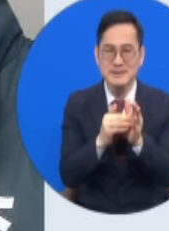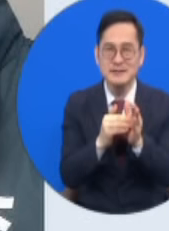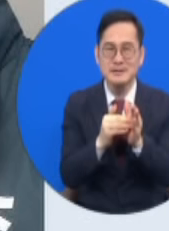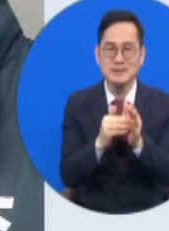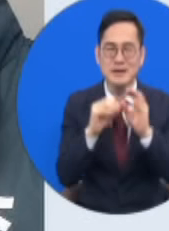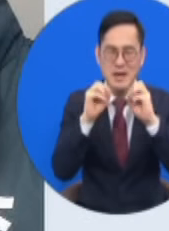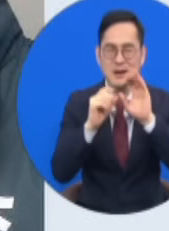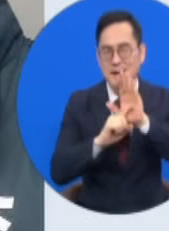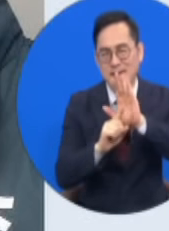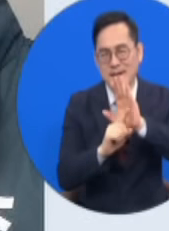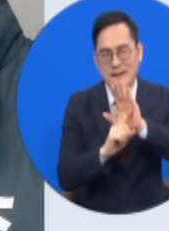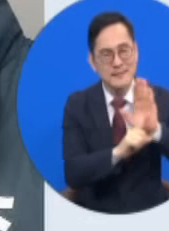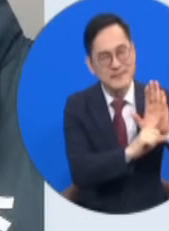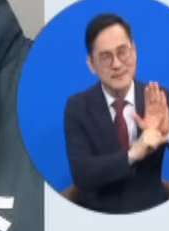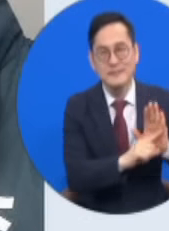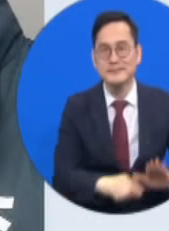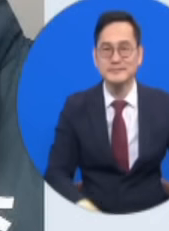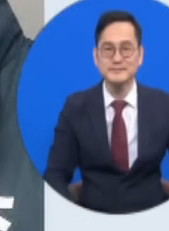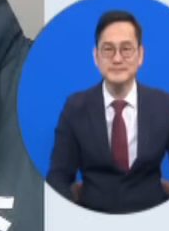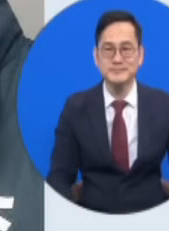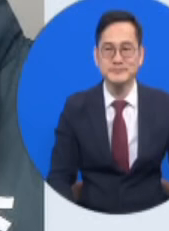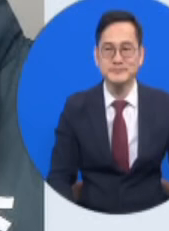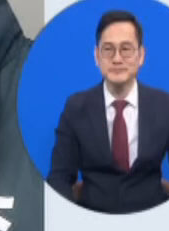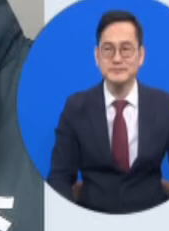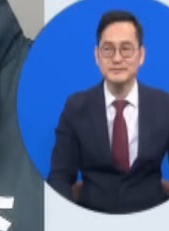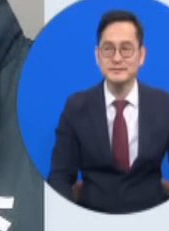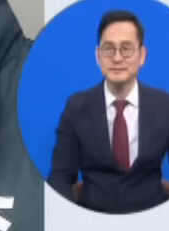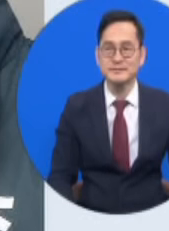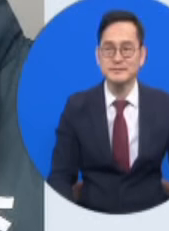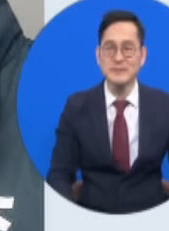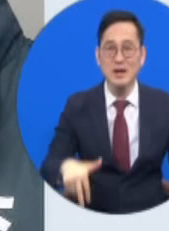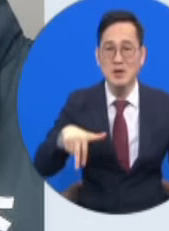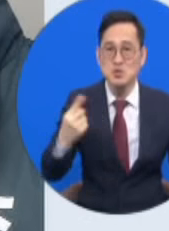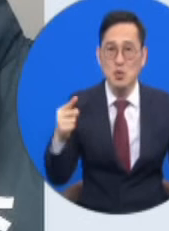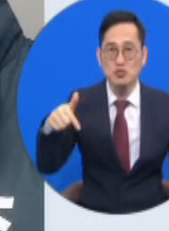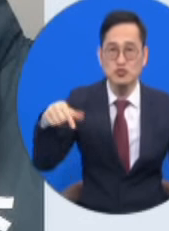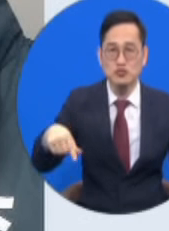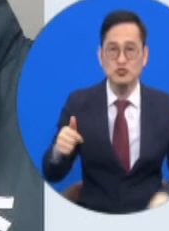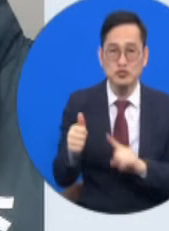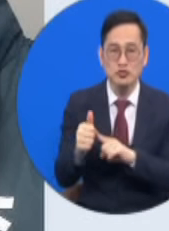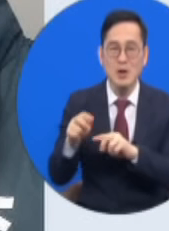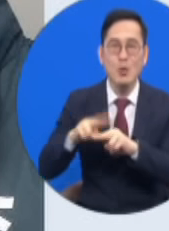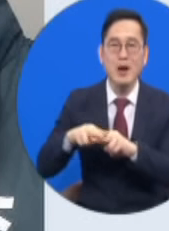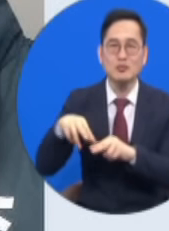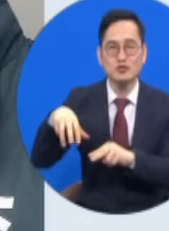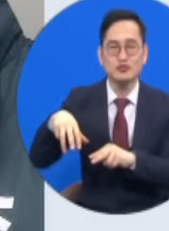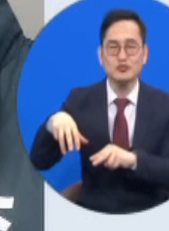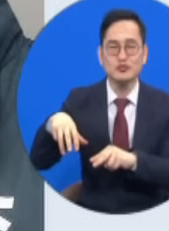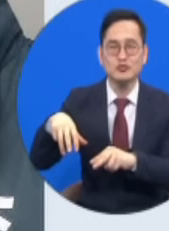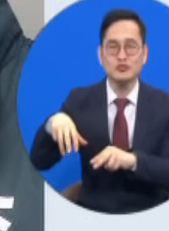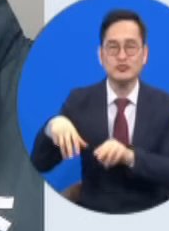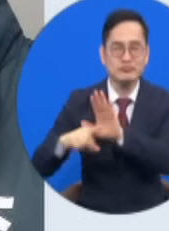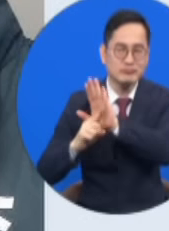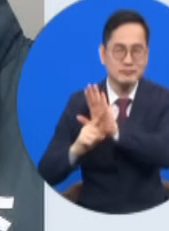자정까지 마지막 유세를 합니다. 아, 조국 대표도 광화문 광장으로 오는군요.